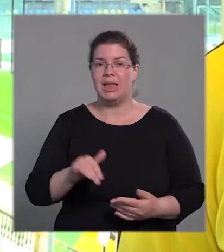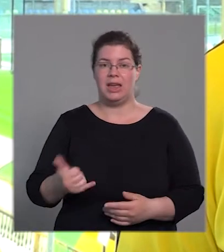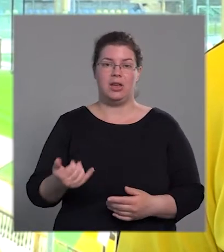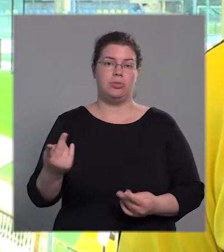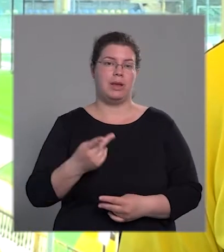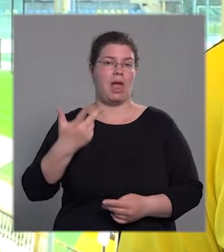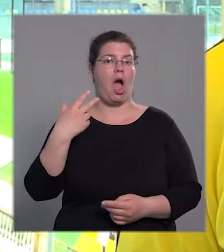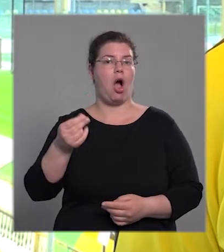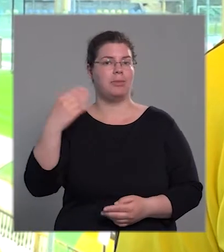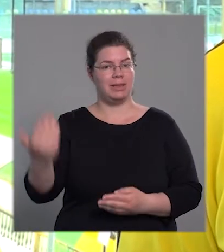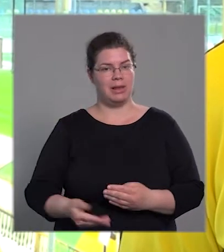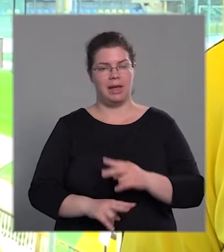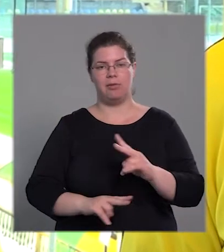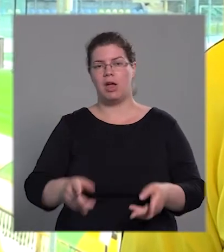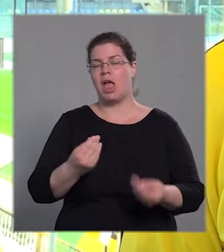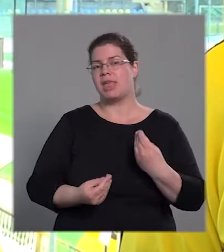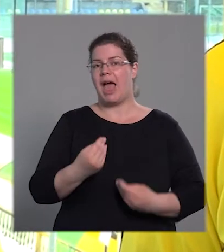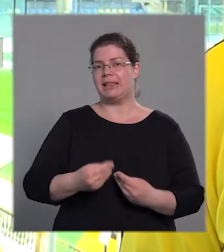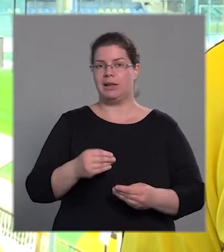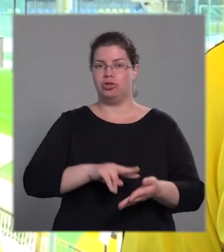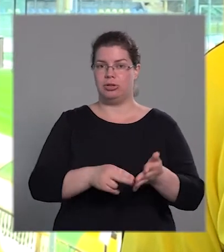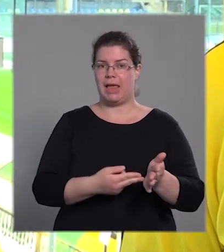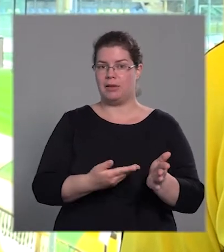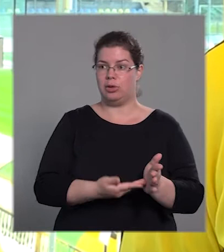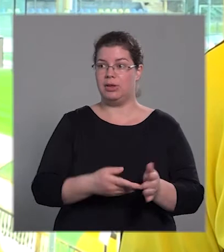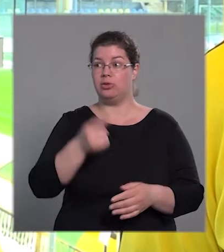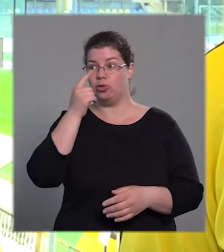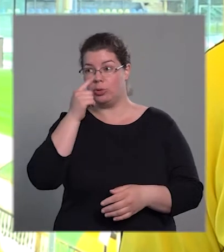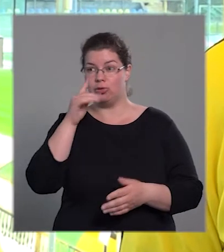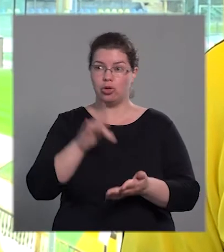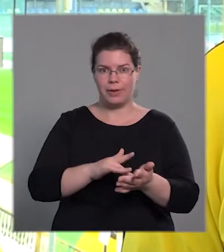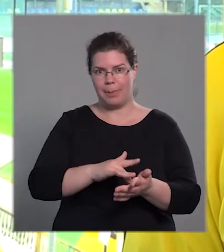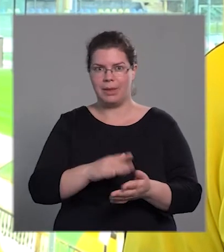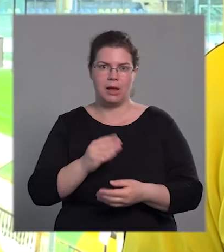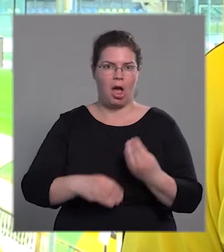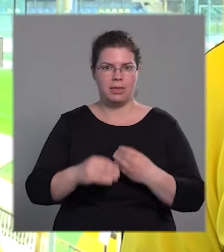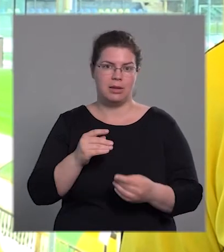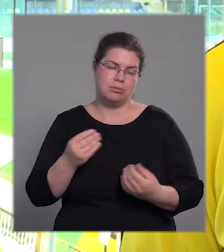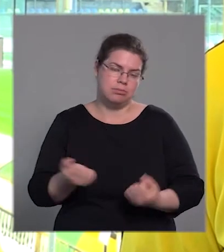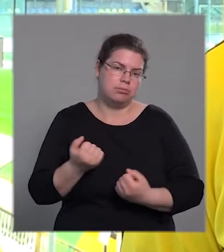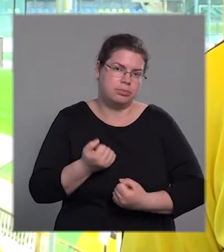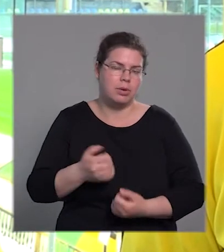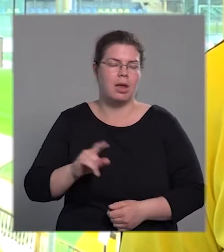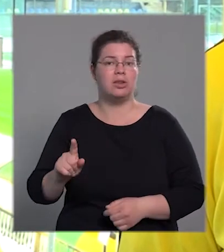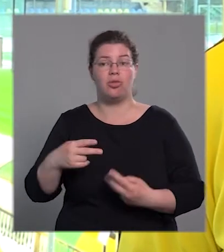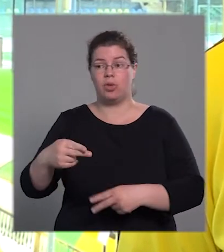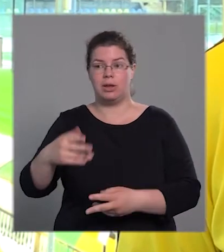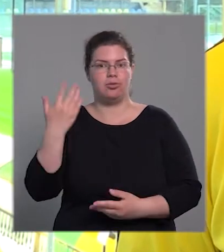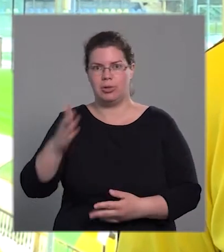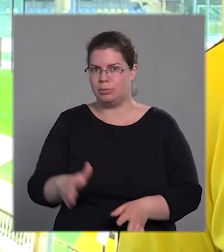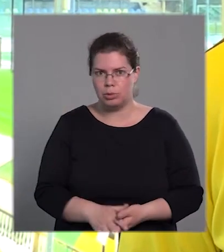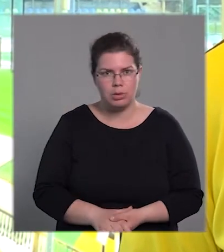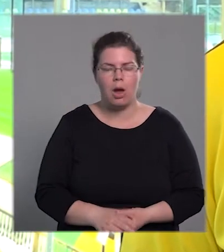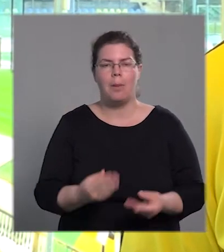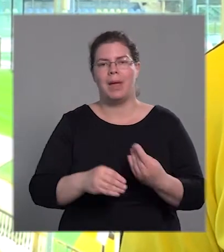van a játékosoknak a szerződései, így június közepéig azért edzünk, és hát a folytatást még nem tudjuk, hiszen nem tudjuk, hogy